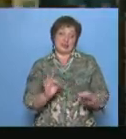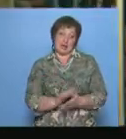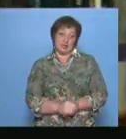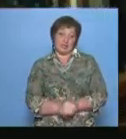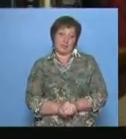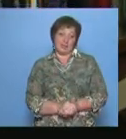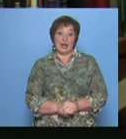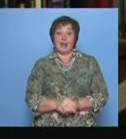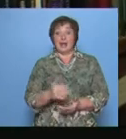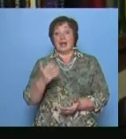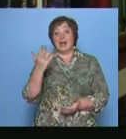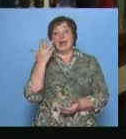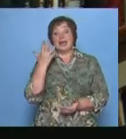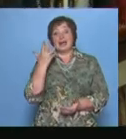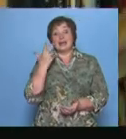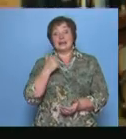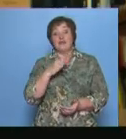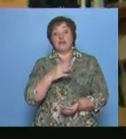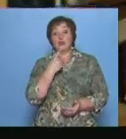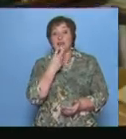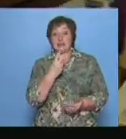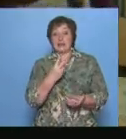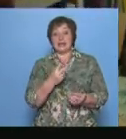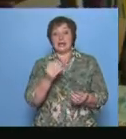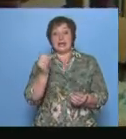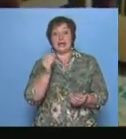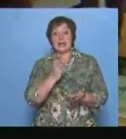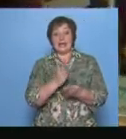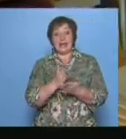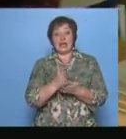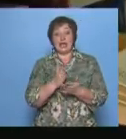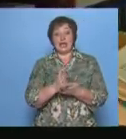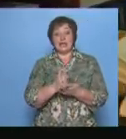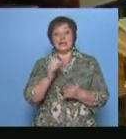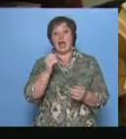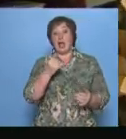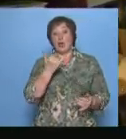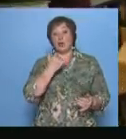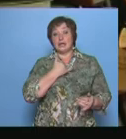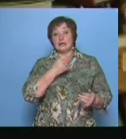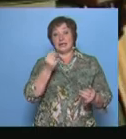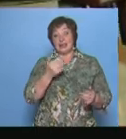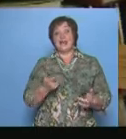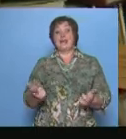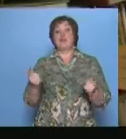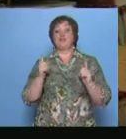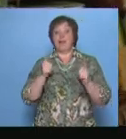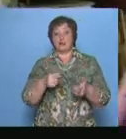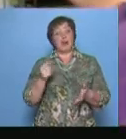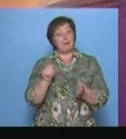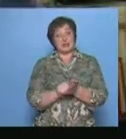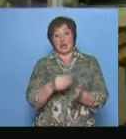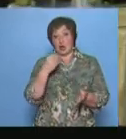По лекарственным растениям пока еще нет. Что бы с картинками было? Ну, вот деньги поступят, я обязательно